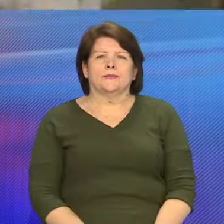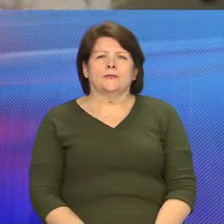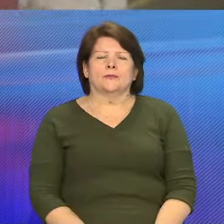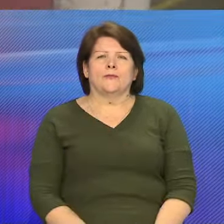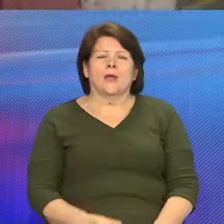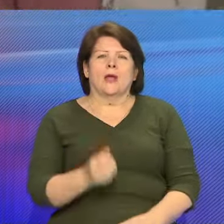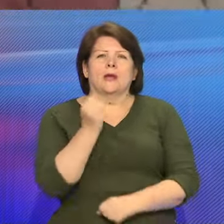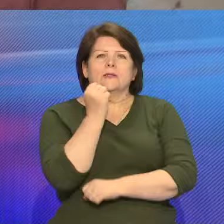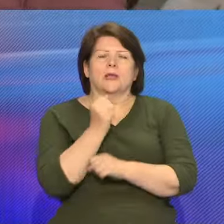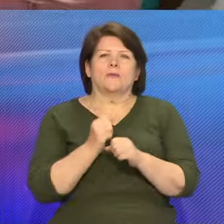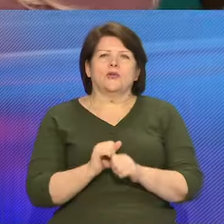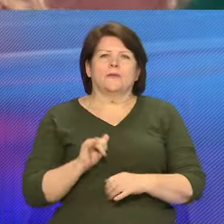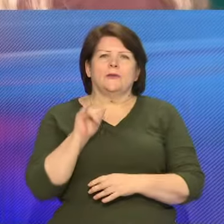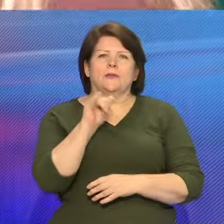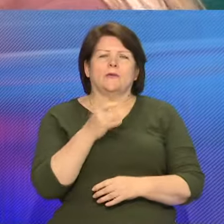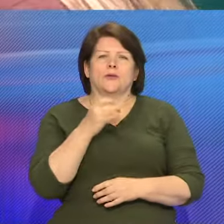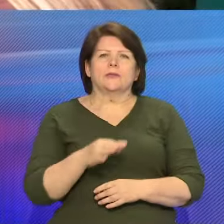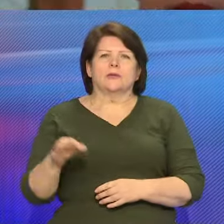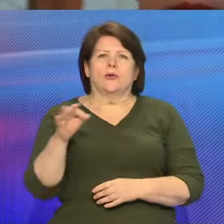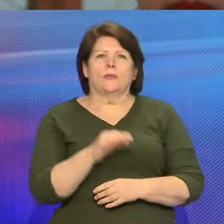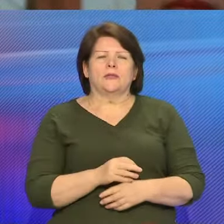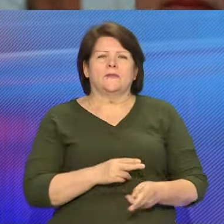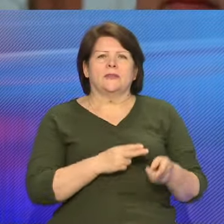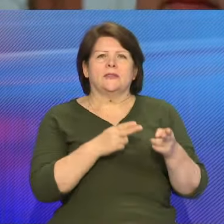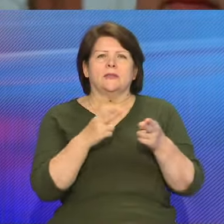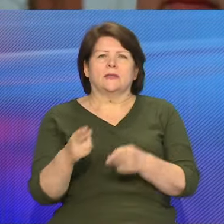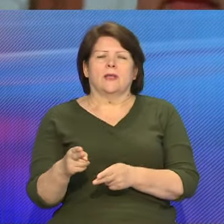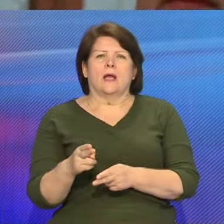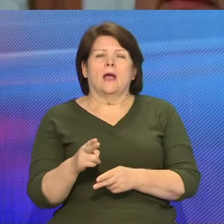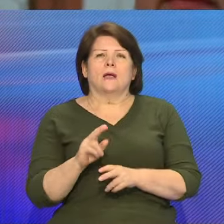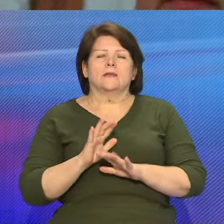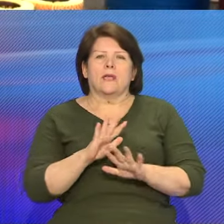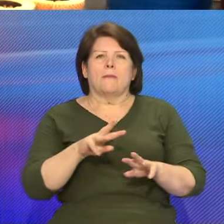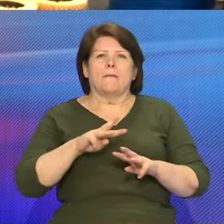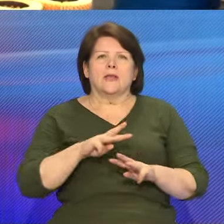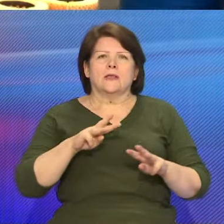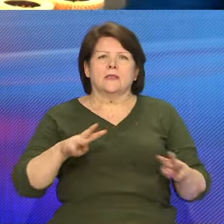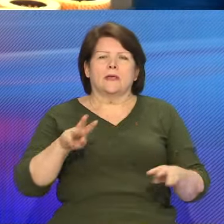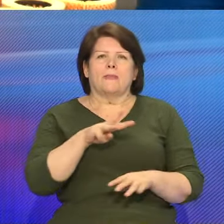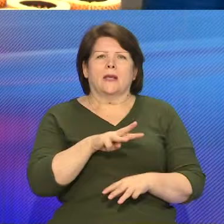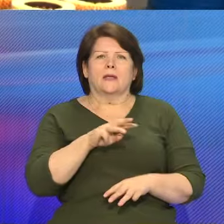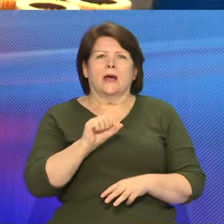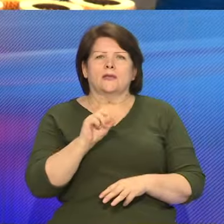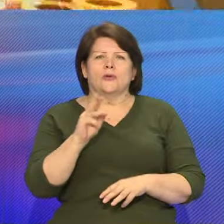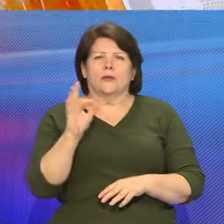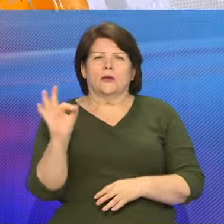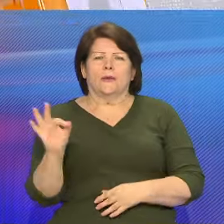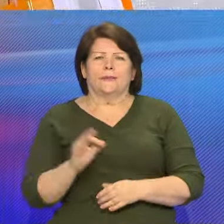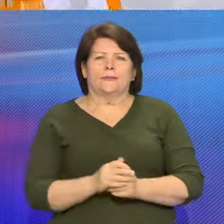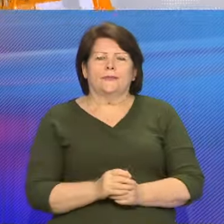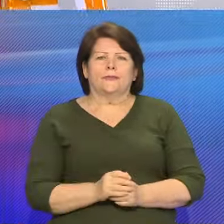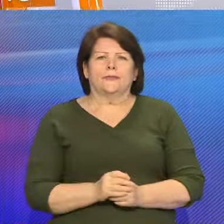З рабочым візітам Гродзенскі рэгіён наведала намеснік міністра працы і сацыяльнай абароны Беларусі Марына Артёменка.